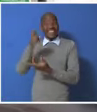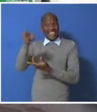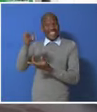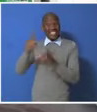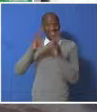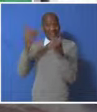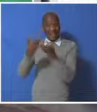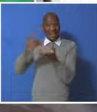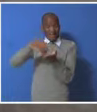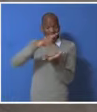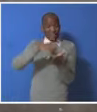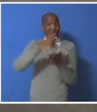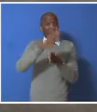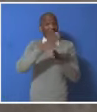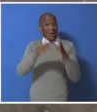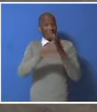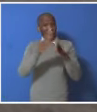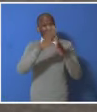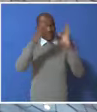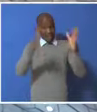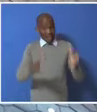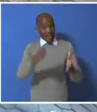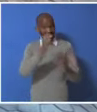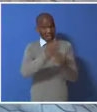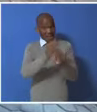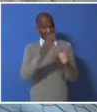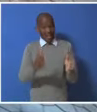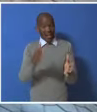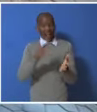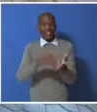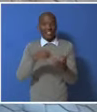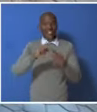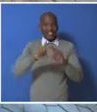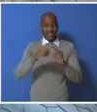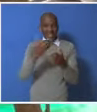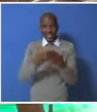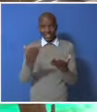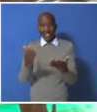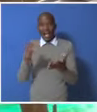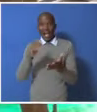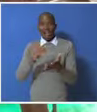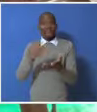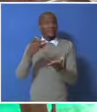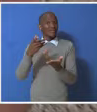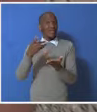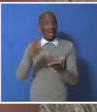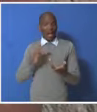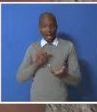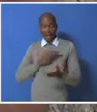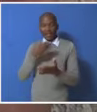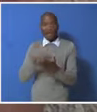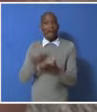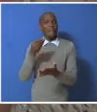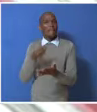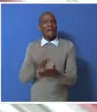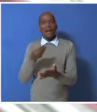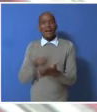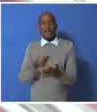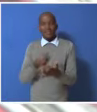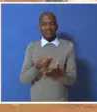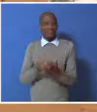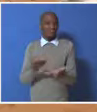reka ditofo le dihitara sulfurizer, tsone re a di reka. Reka le bone re bereka le pressure gauge